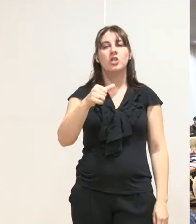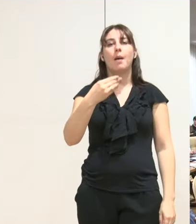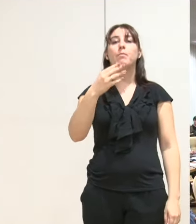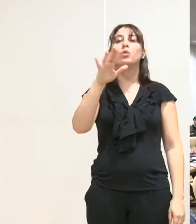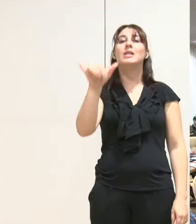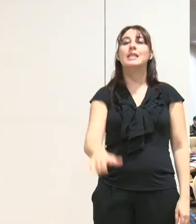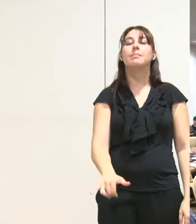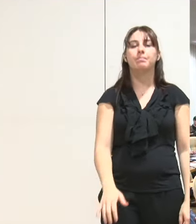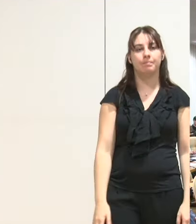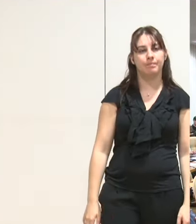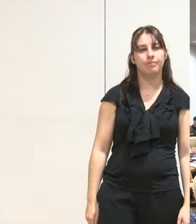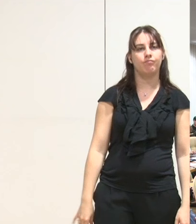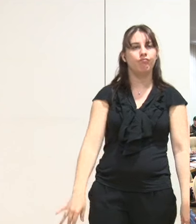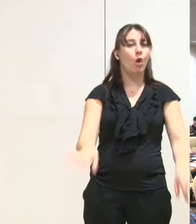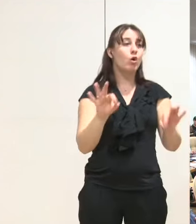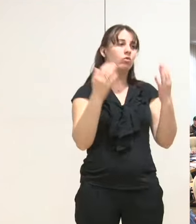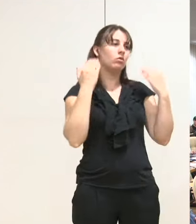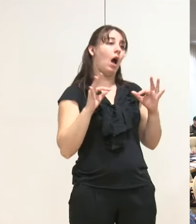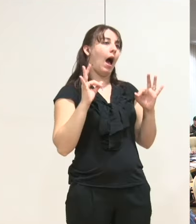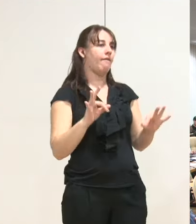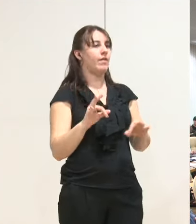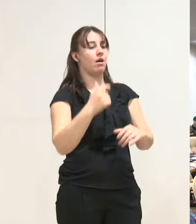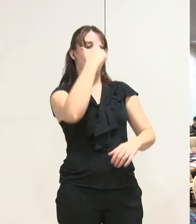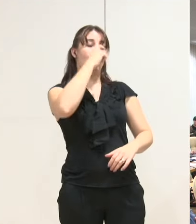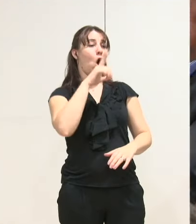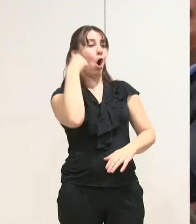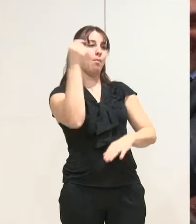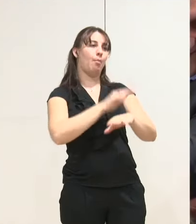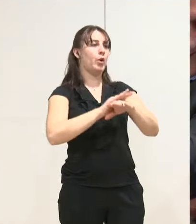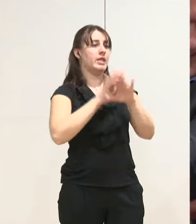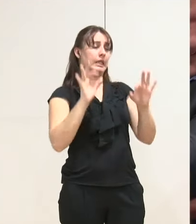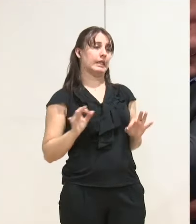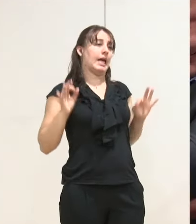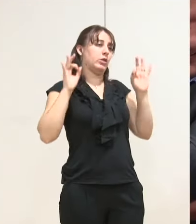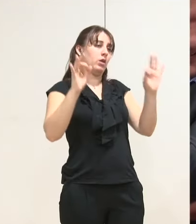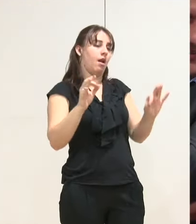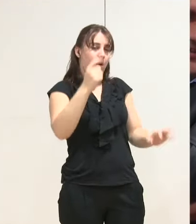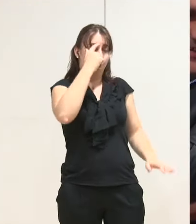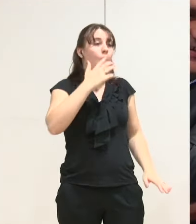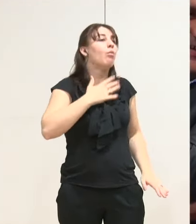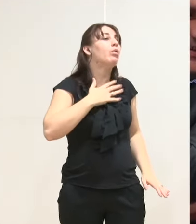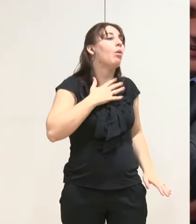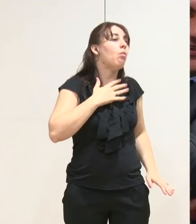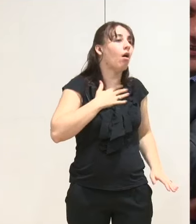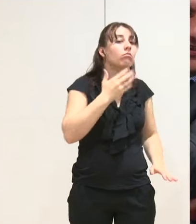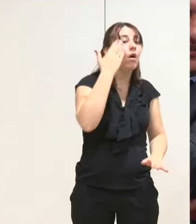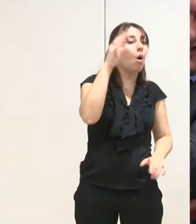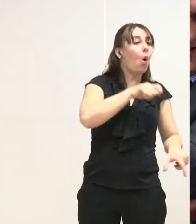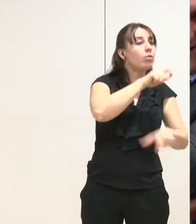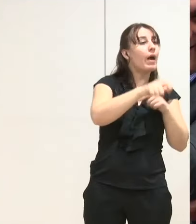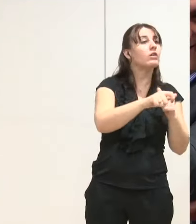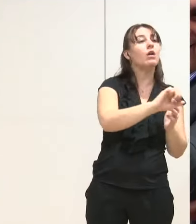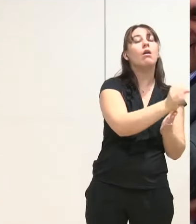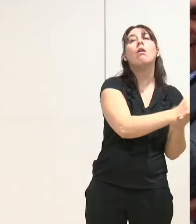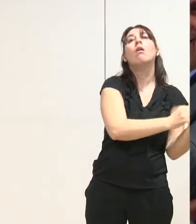Chami en matière d'homme politique traditionnel pour ce qui me concerne je ne lis pas les notes que d'autres m'ont